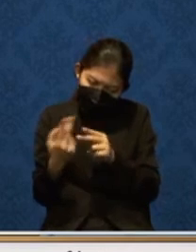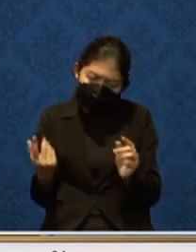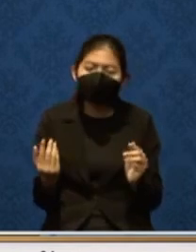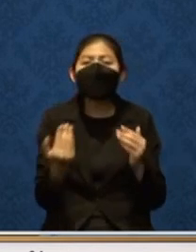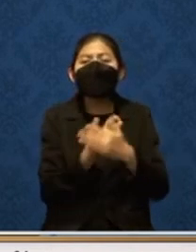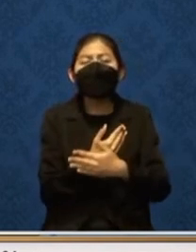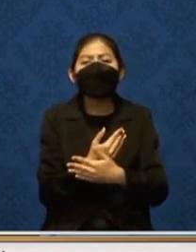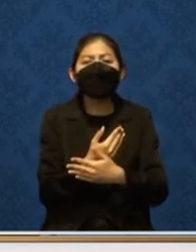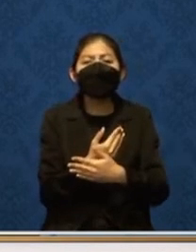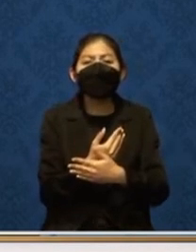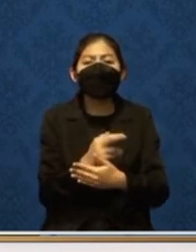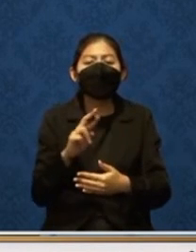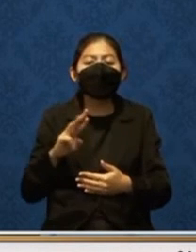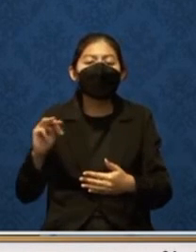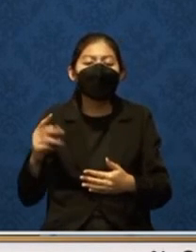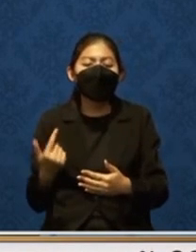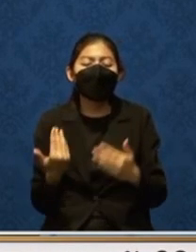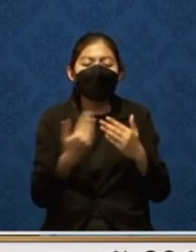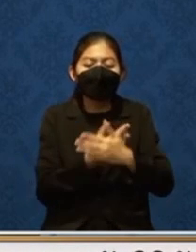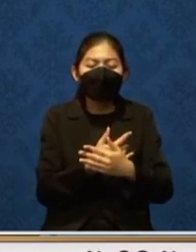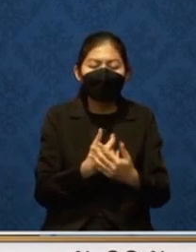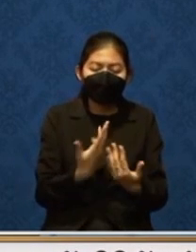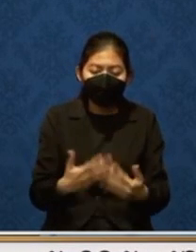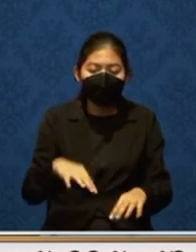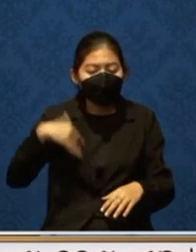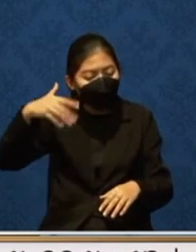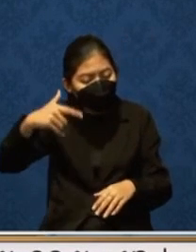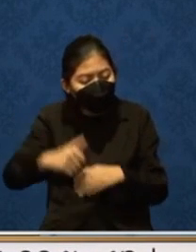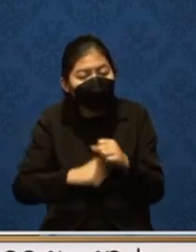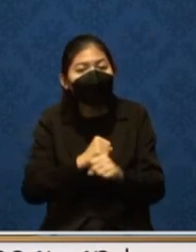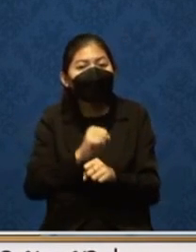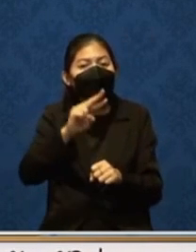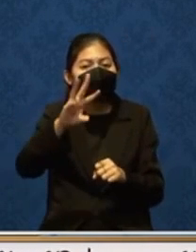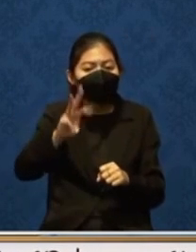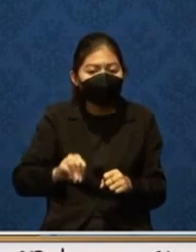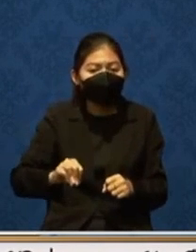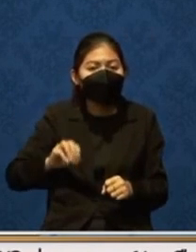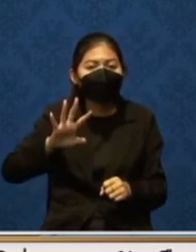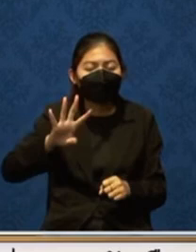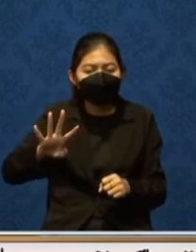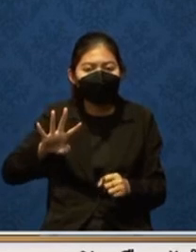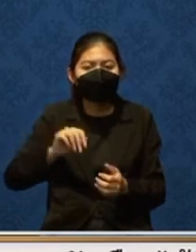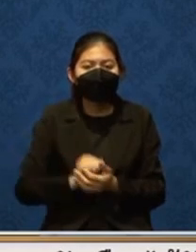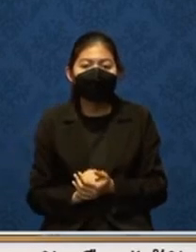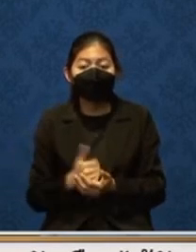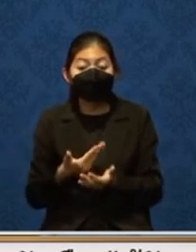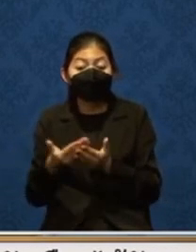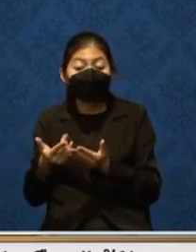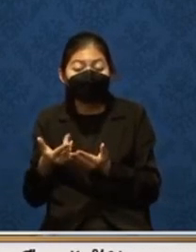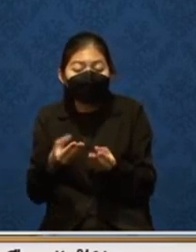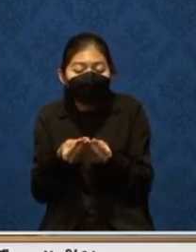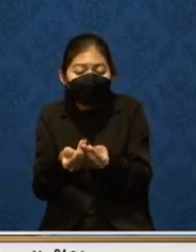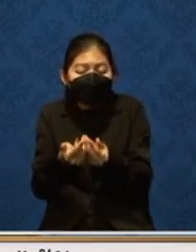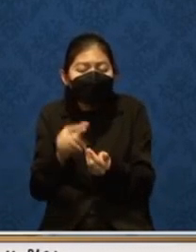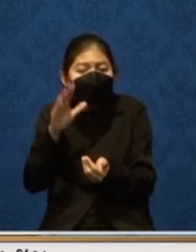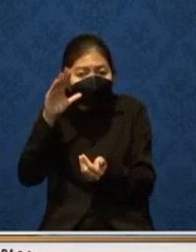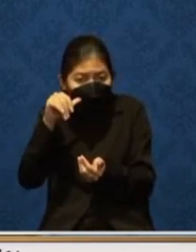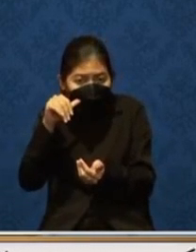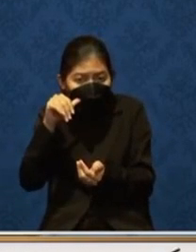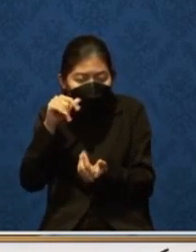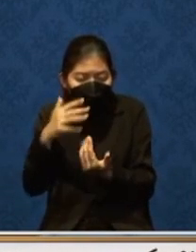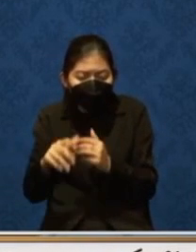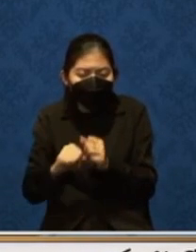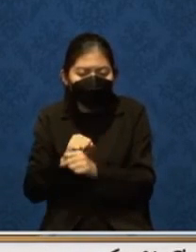ีไปนั่นเองครับปี 2554 ซื้อที่ดินต่อจากคุพ่อขทรมตรีปี 2558